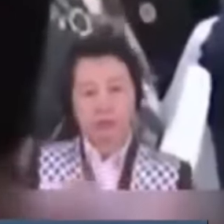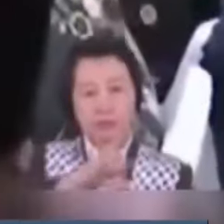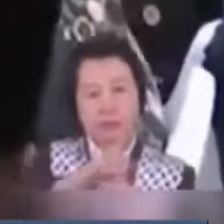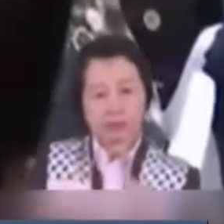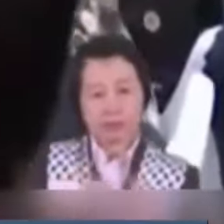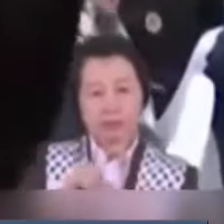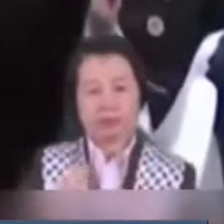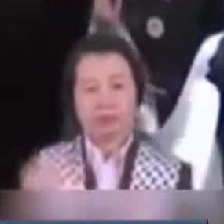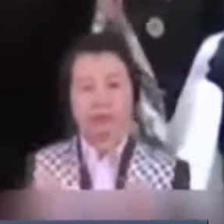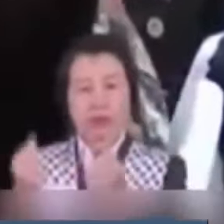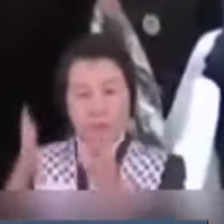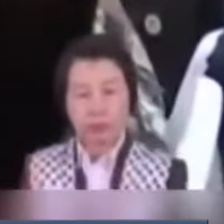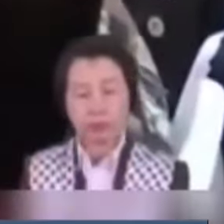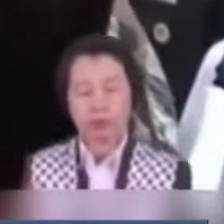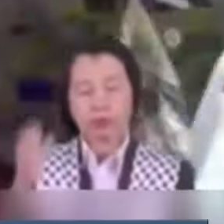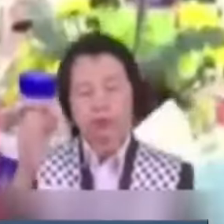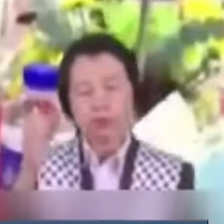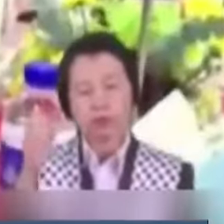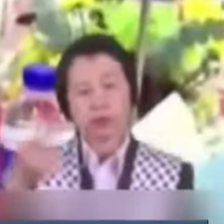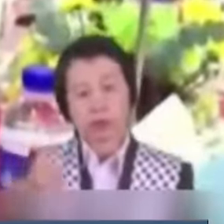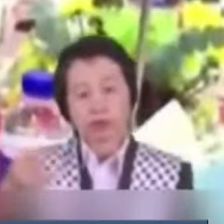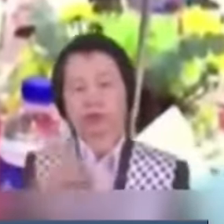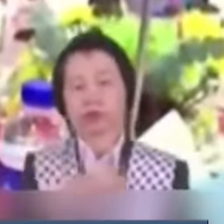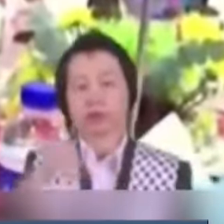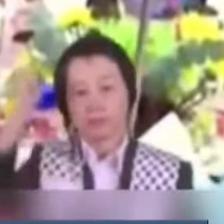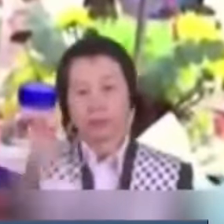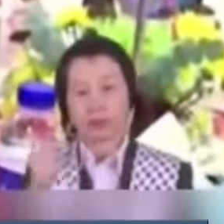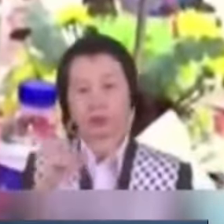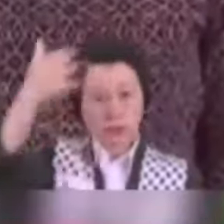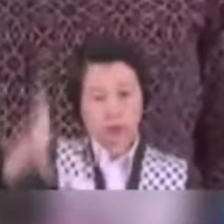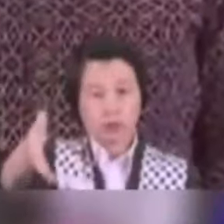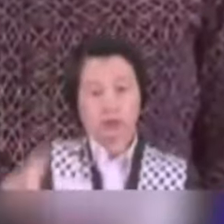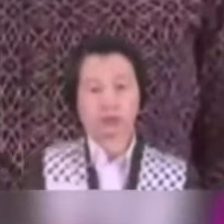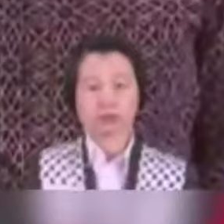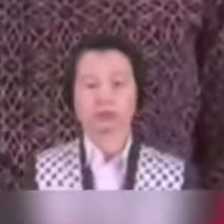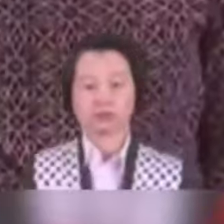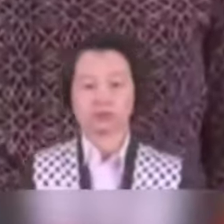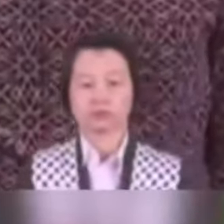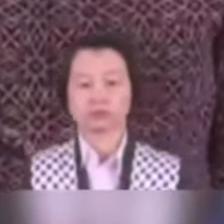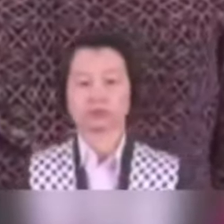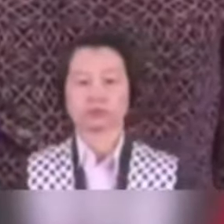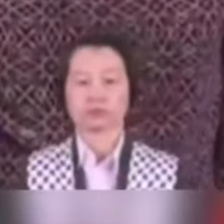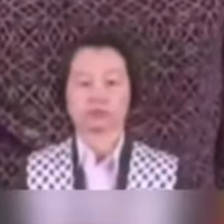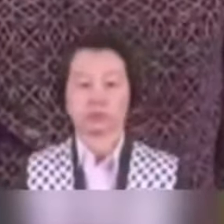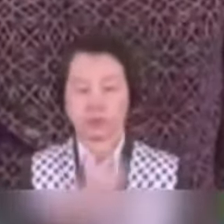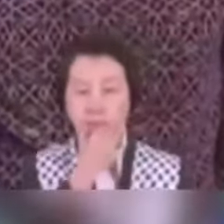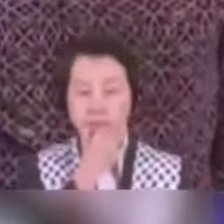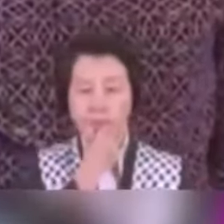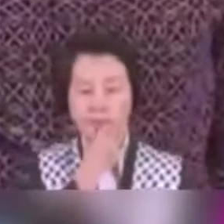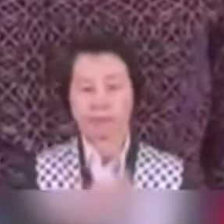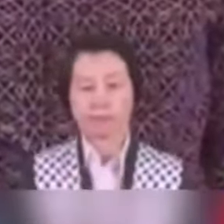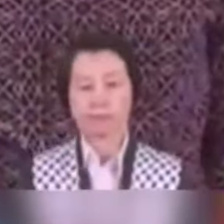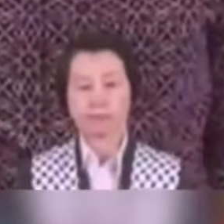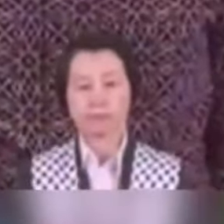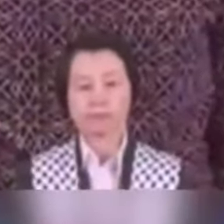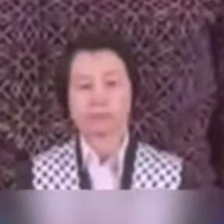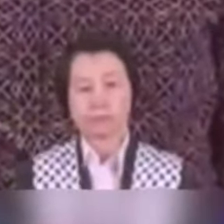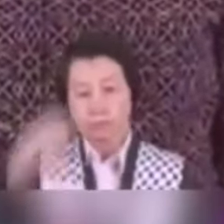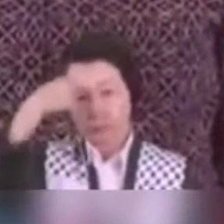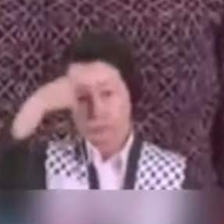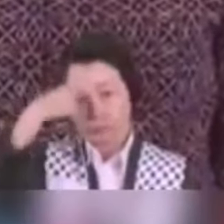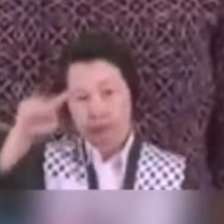rintai namaba dat di inisiatif diangjal bulan